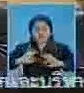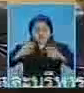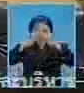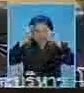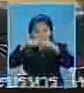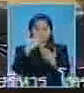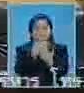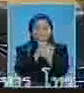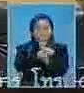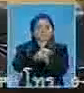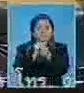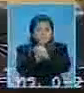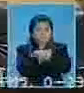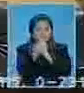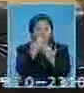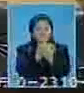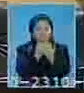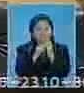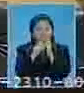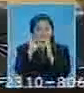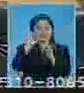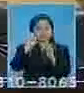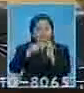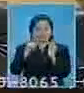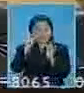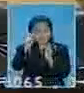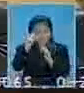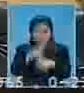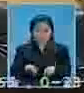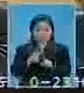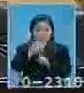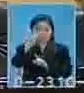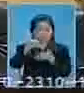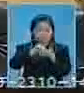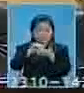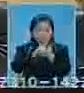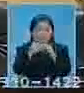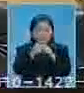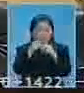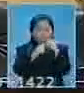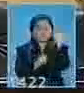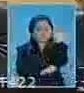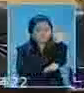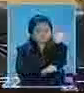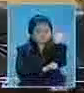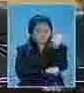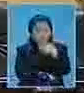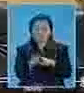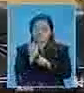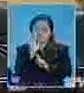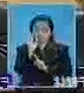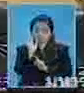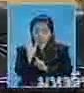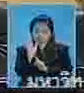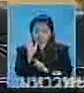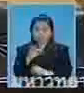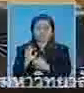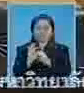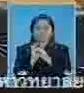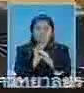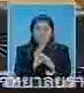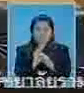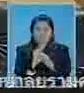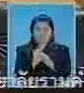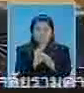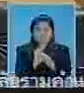แลกเปลี่ยนเงินบาทและเงินเฟ้อเรื่องที่สี่ก็คือเรื่องของการแก้ไขปัญหาความยากจนเรื่องที่ห้าเรื่องของการ